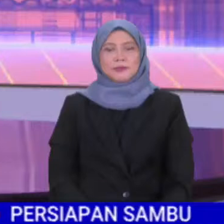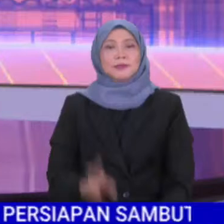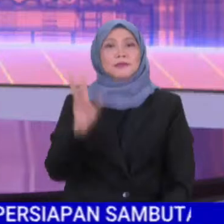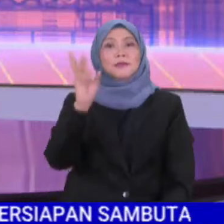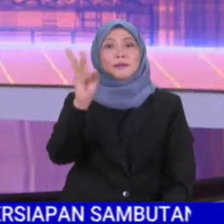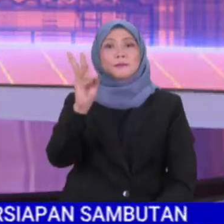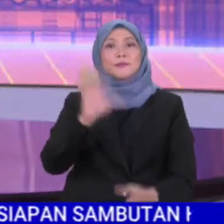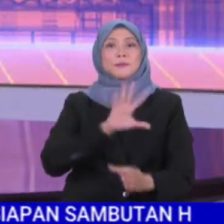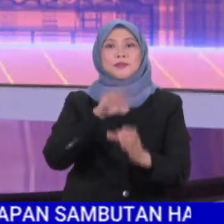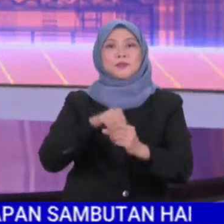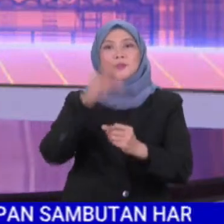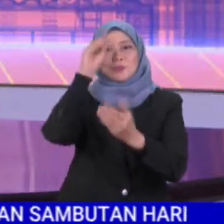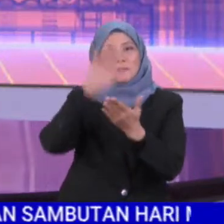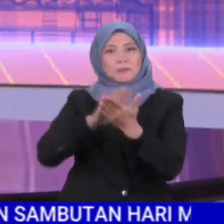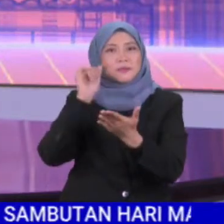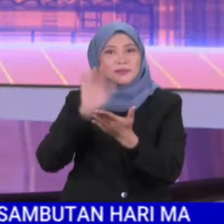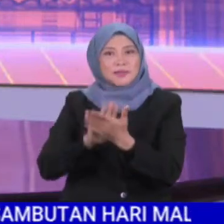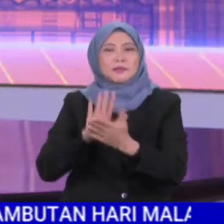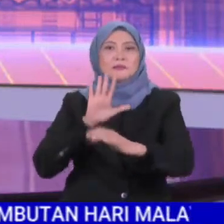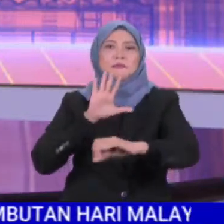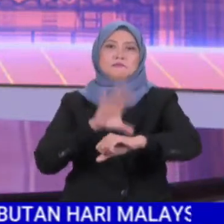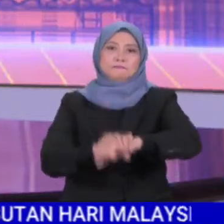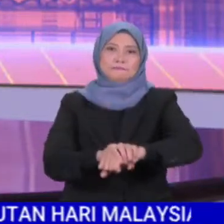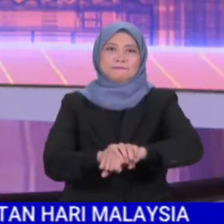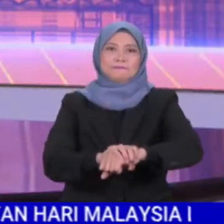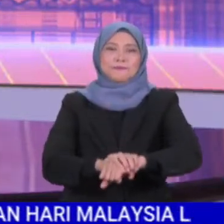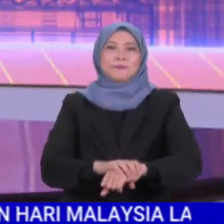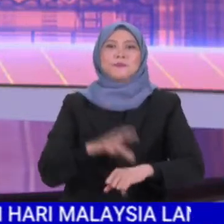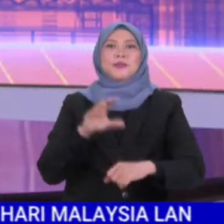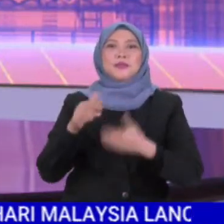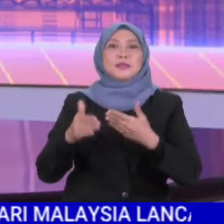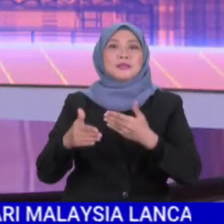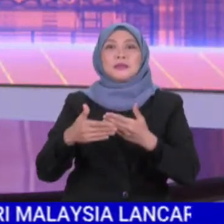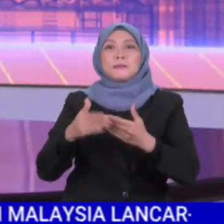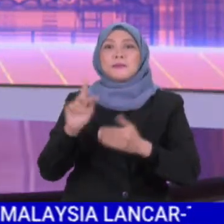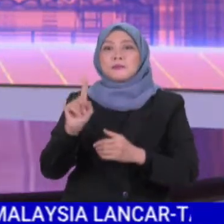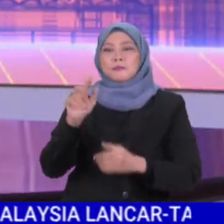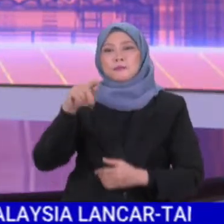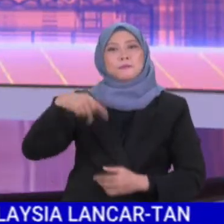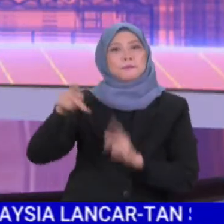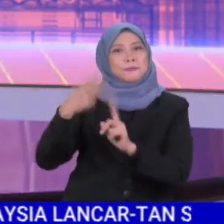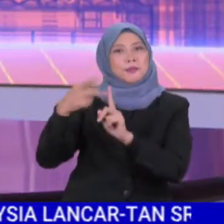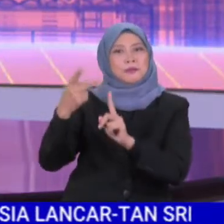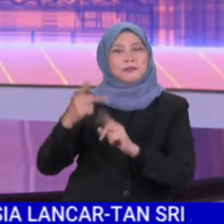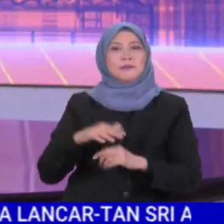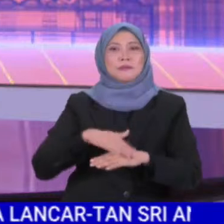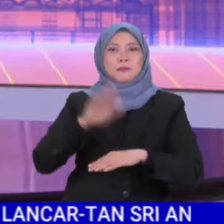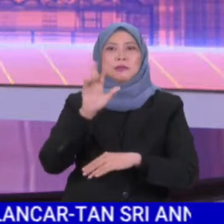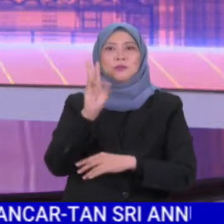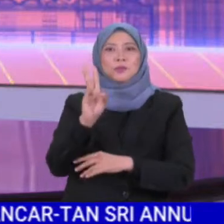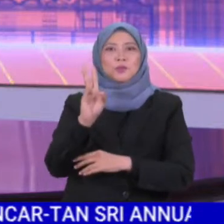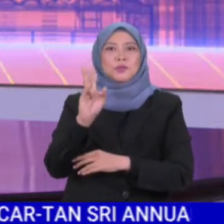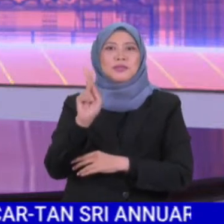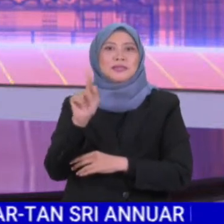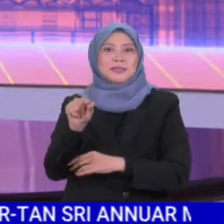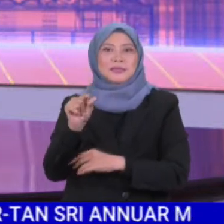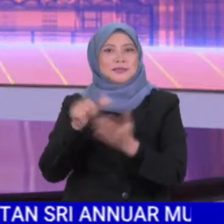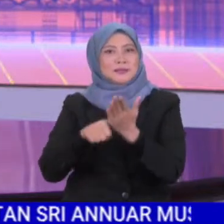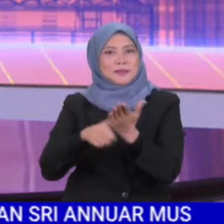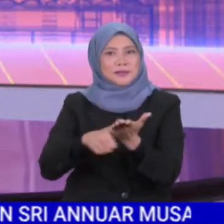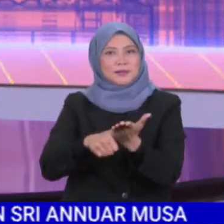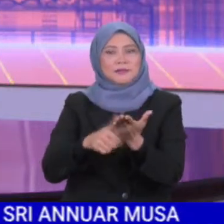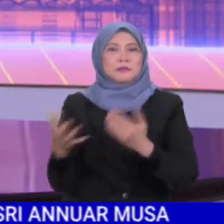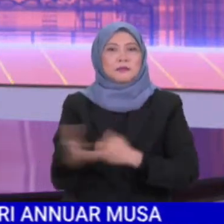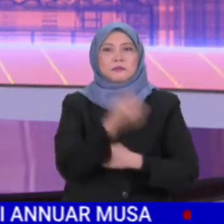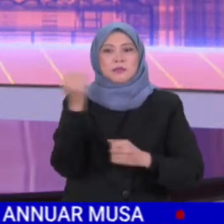Enam termasuk pasangan suami isteri ditahan di seberang perai tengah Pulau Pinang bersama lebih 7 kilogram dadah. Turut